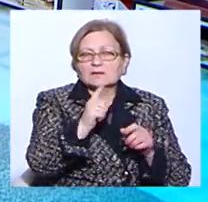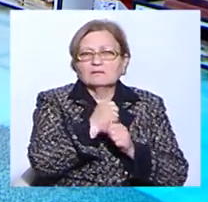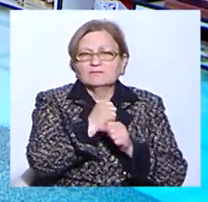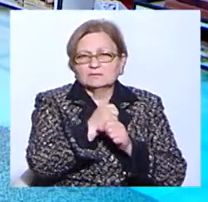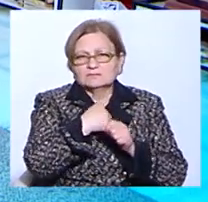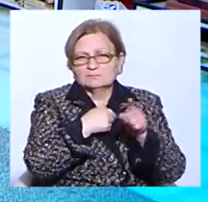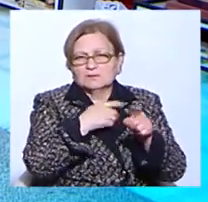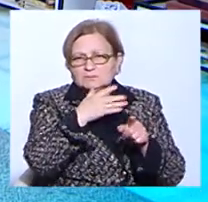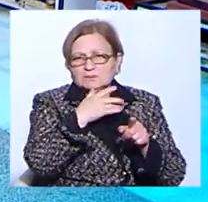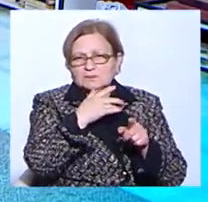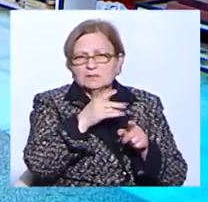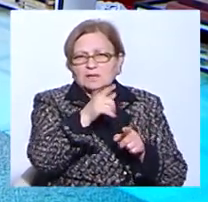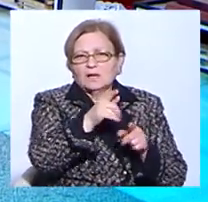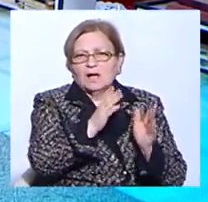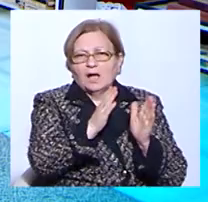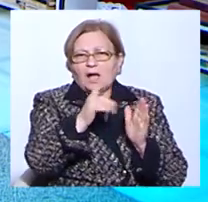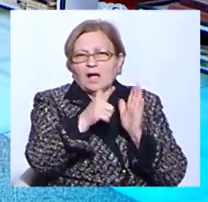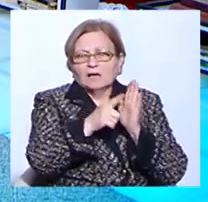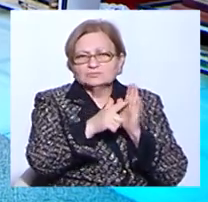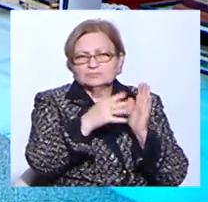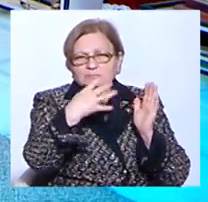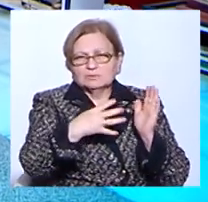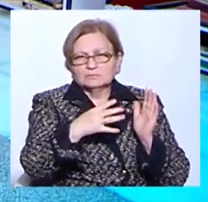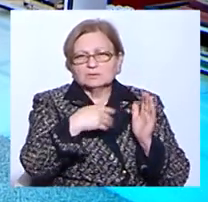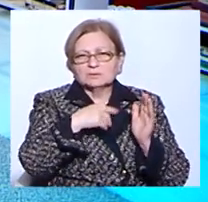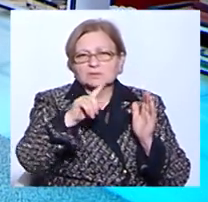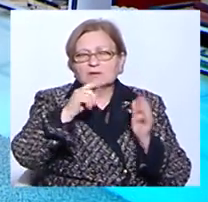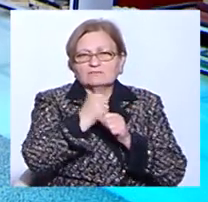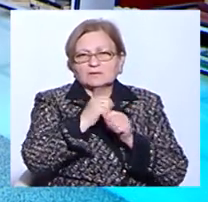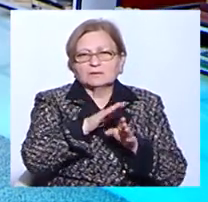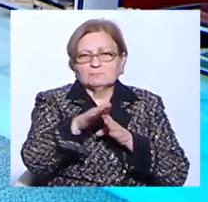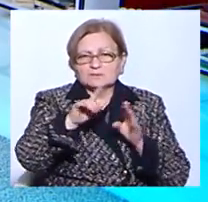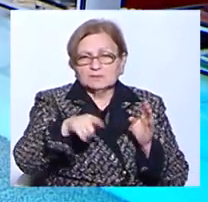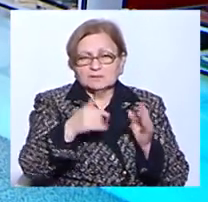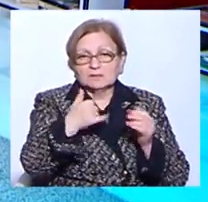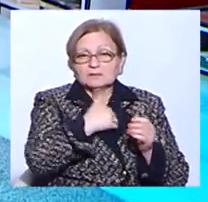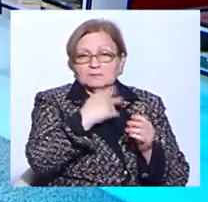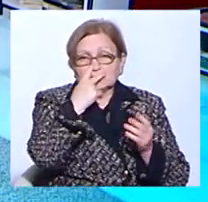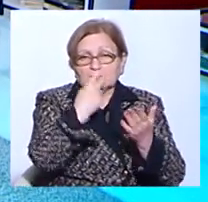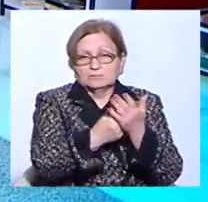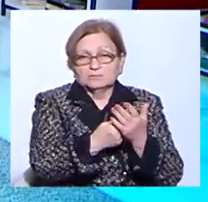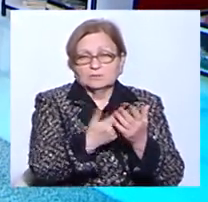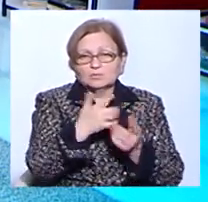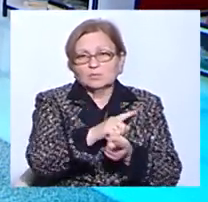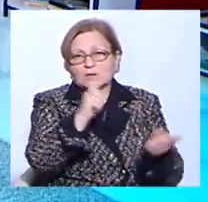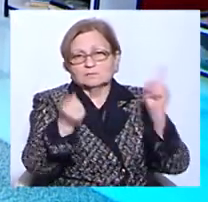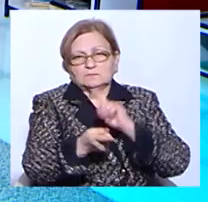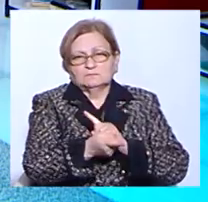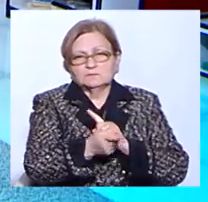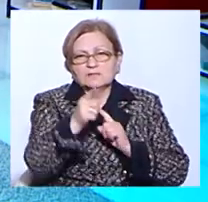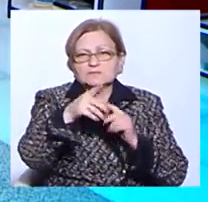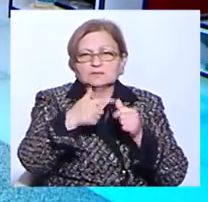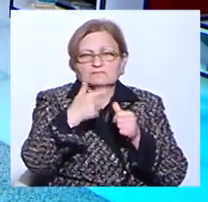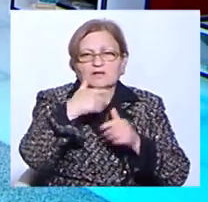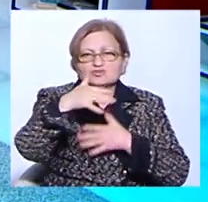გავაკეთე? არაწესიერი წილადიდან გამოვყავი მთელი. ეხლა მინდა განახოთ, როგორ უნდა გადავაქციო შერეული რიცხვი,